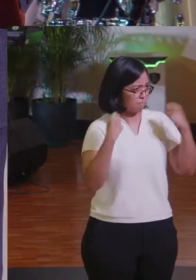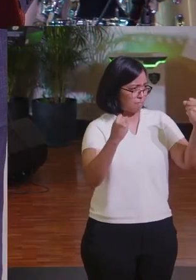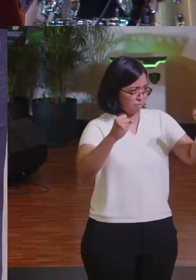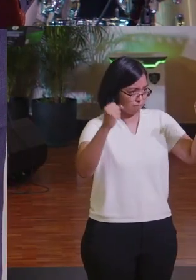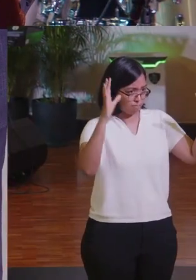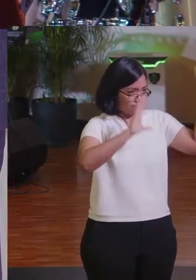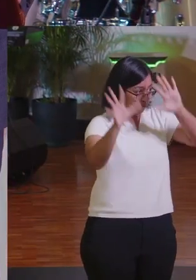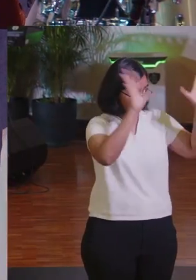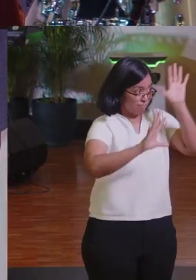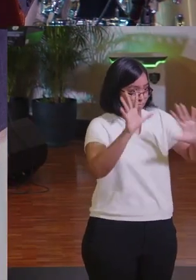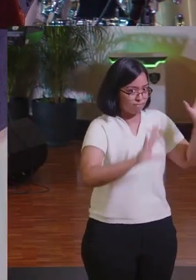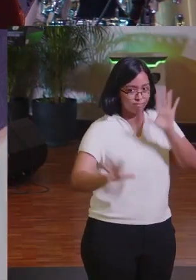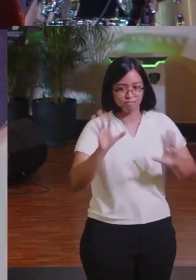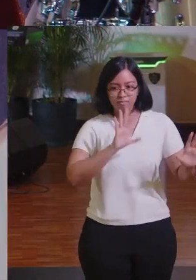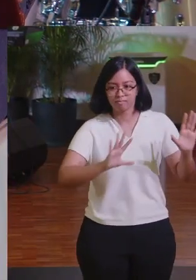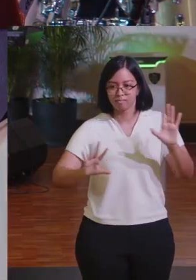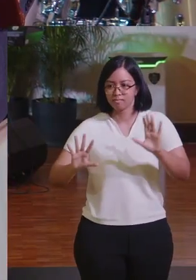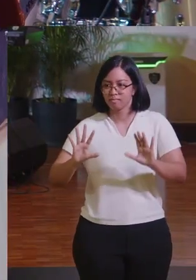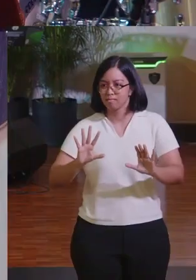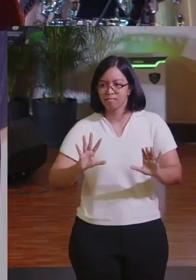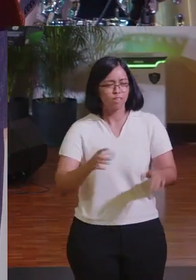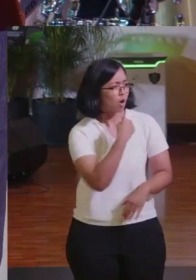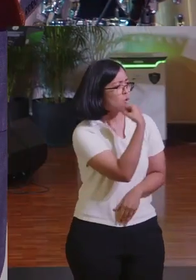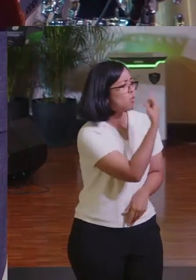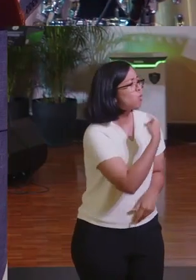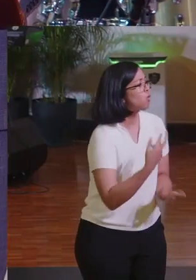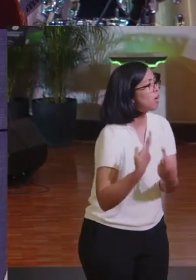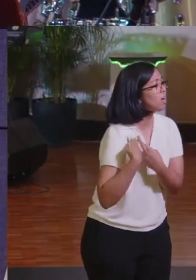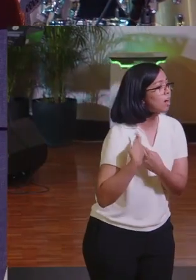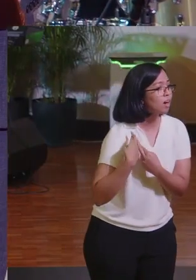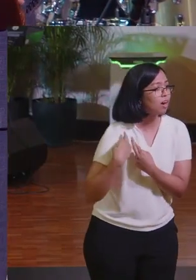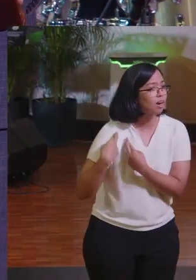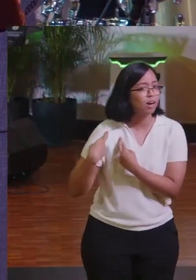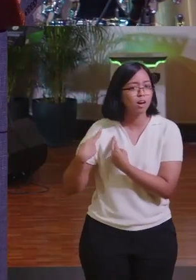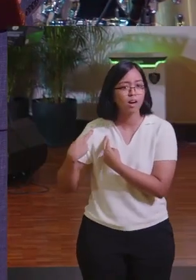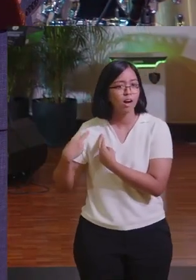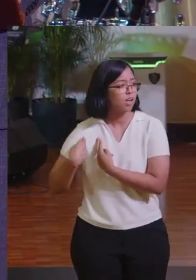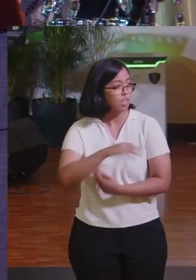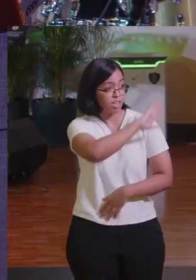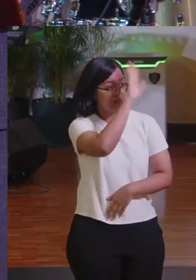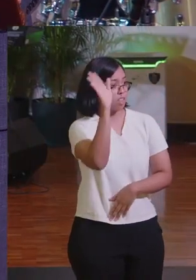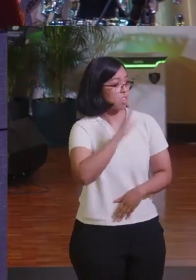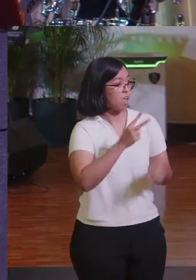mga tripulante ito Sanay sila sa bagyo. They have never seen a